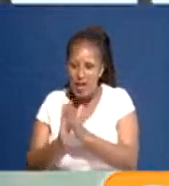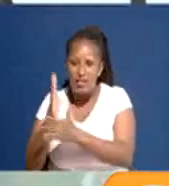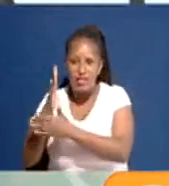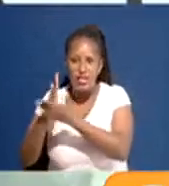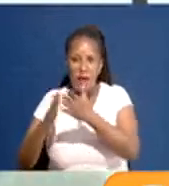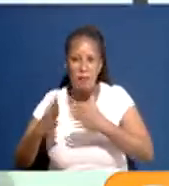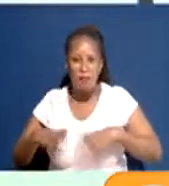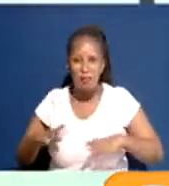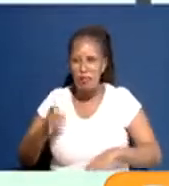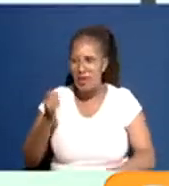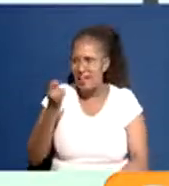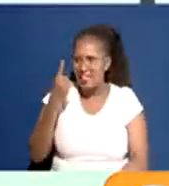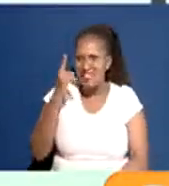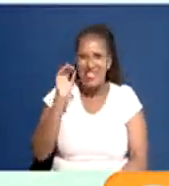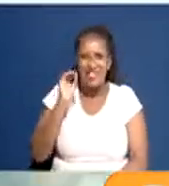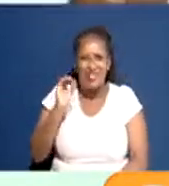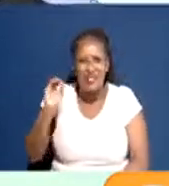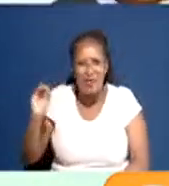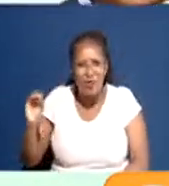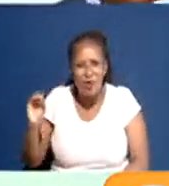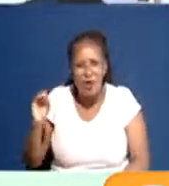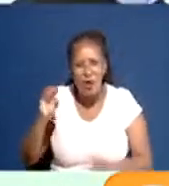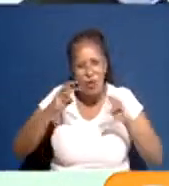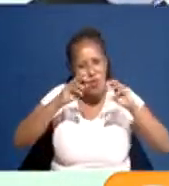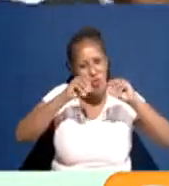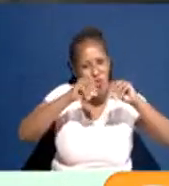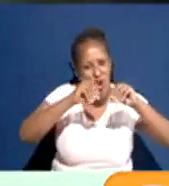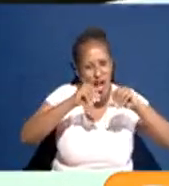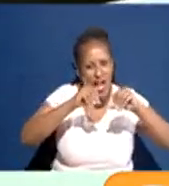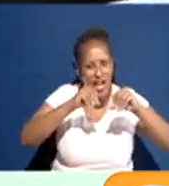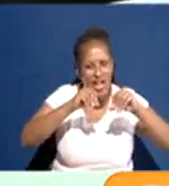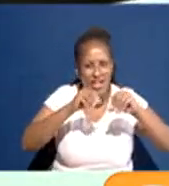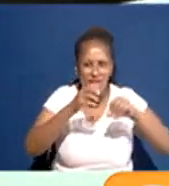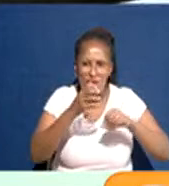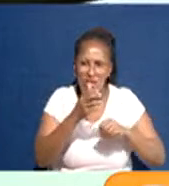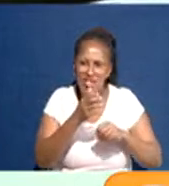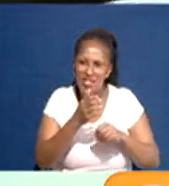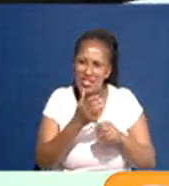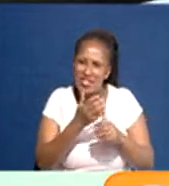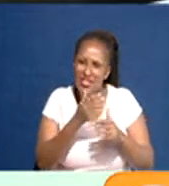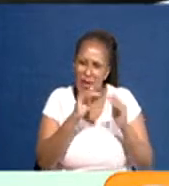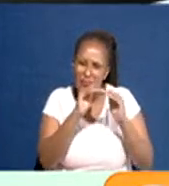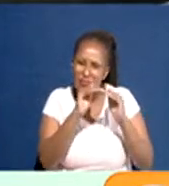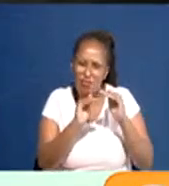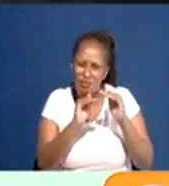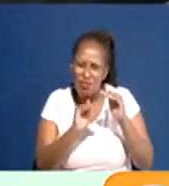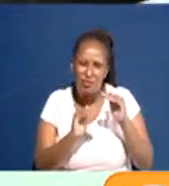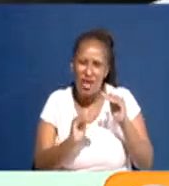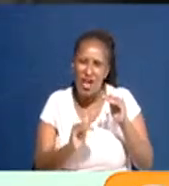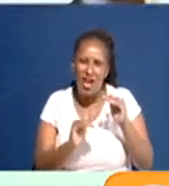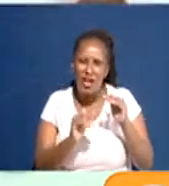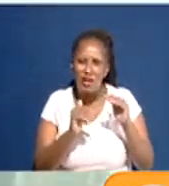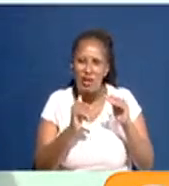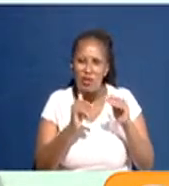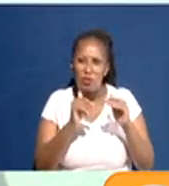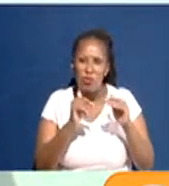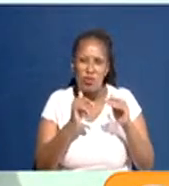wengine hawaelewi. Unga sio ya kwamba inapunguzwa bei ati kwa